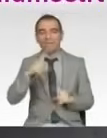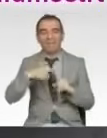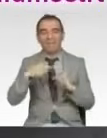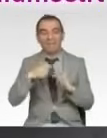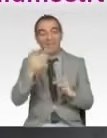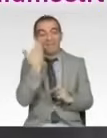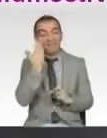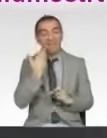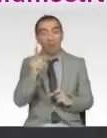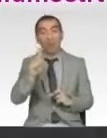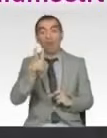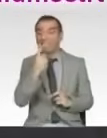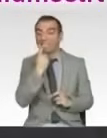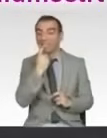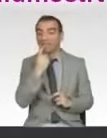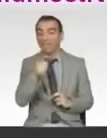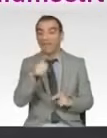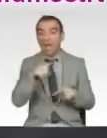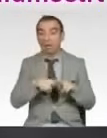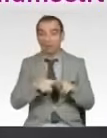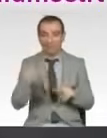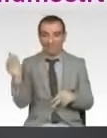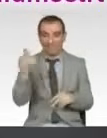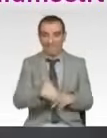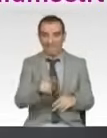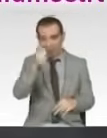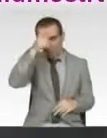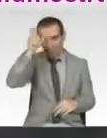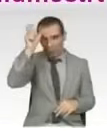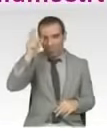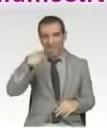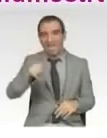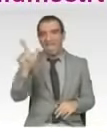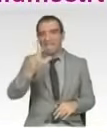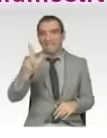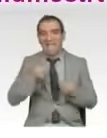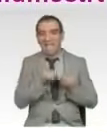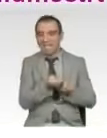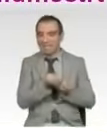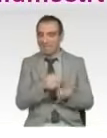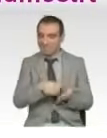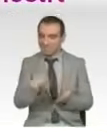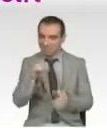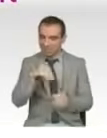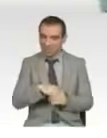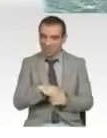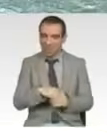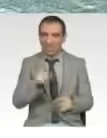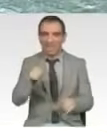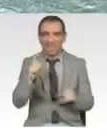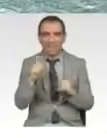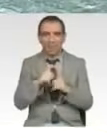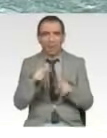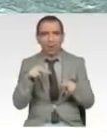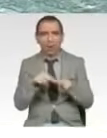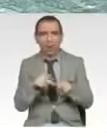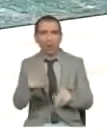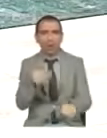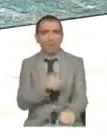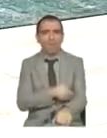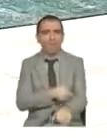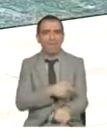VTR'sini izleyelim. Tamam. 12 yaşında Abdülkerim geliyor Türkiye'ye. Evet. Lise eğitimini tamamlamak için Demokratik Kongo'dan